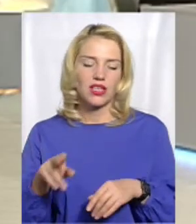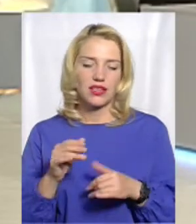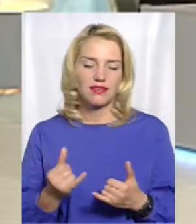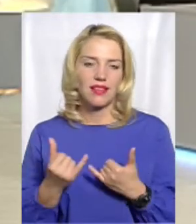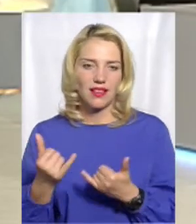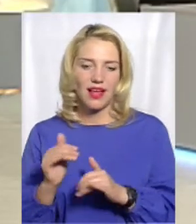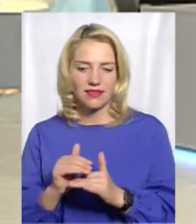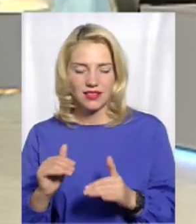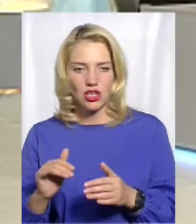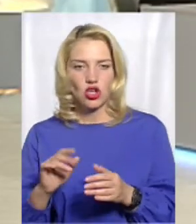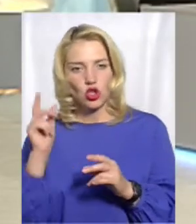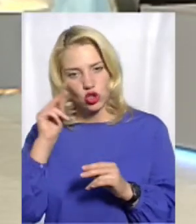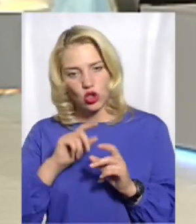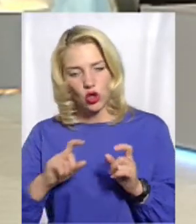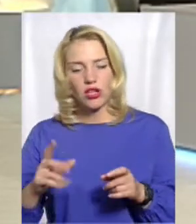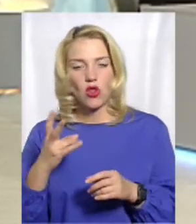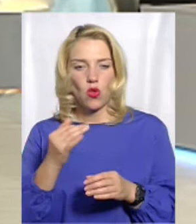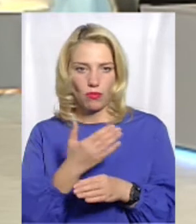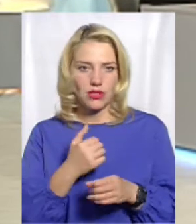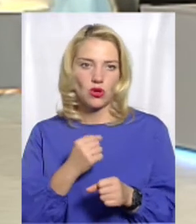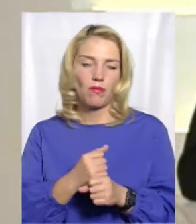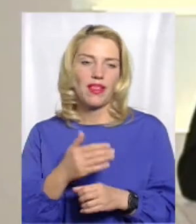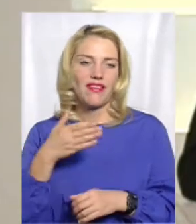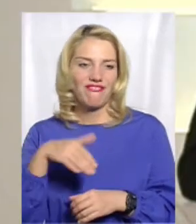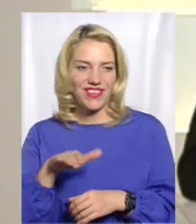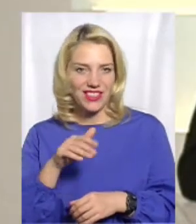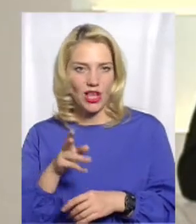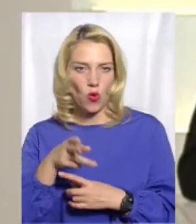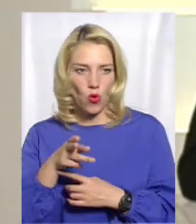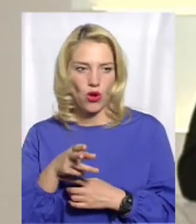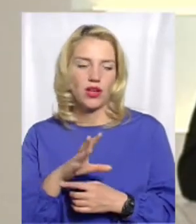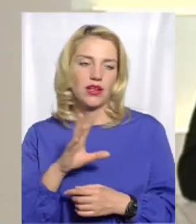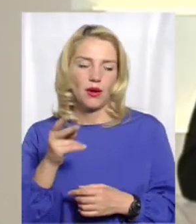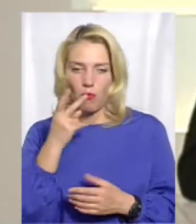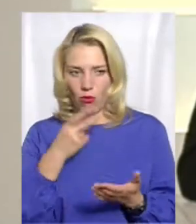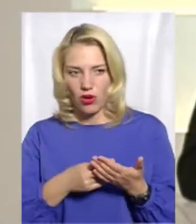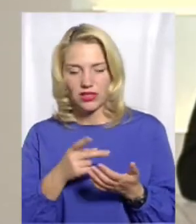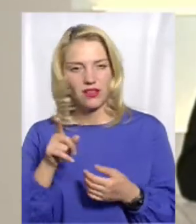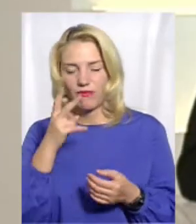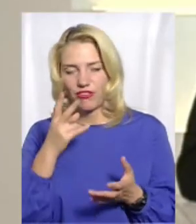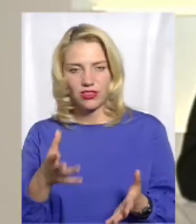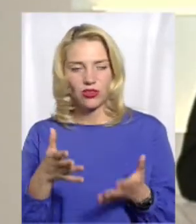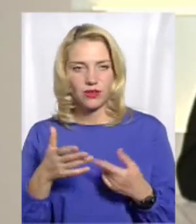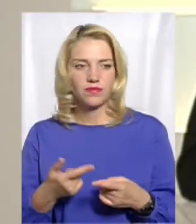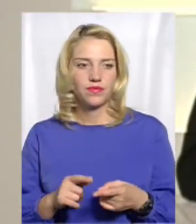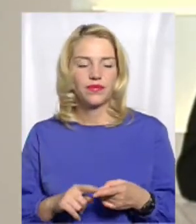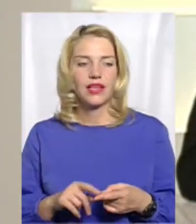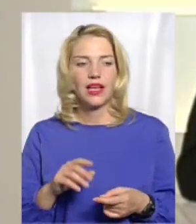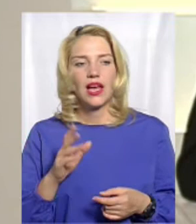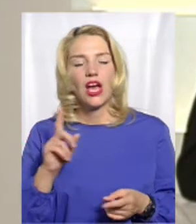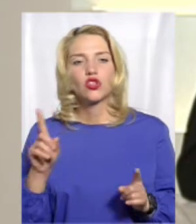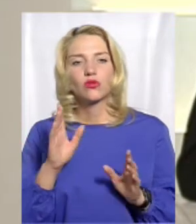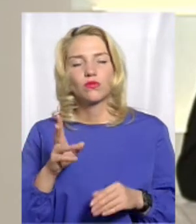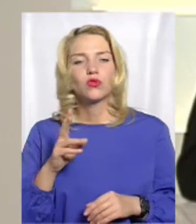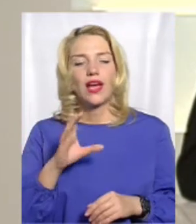школярів, але ми зробили відео, показали, там все видно. А що буде з екологією Хмельниччини,